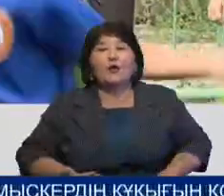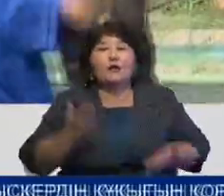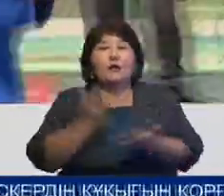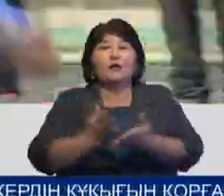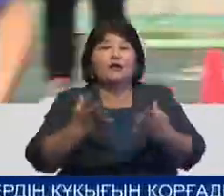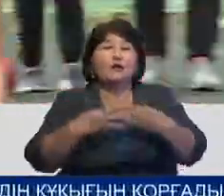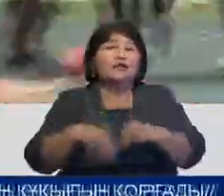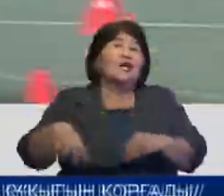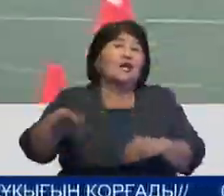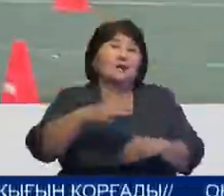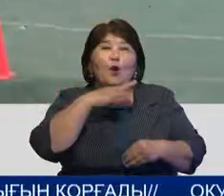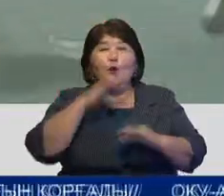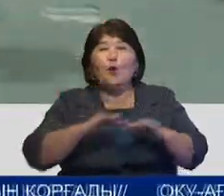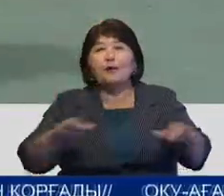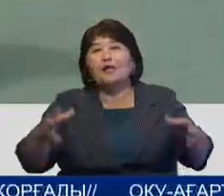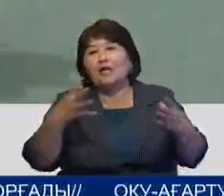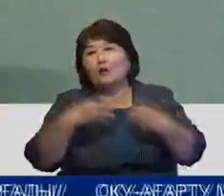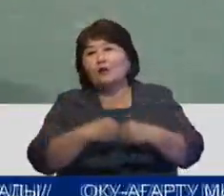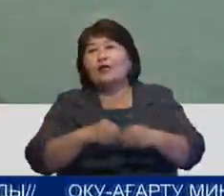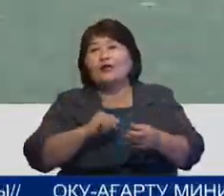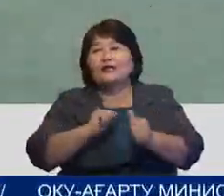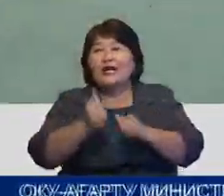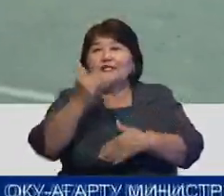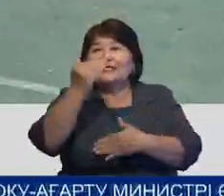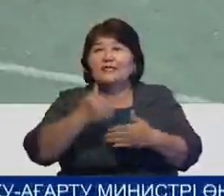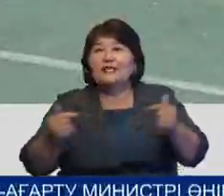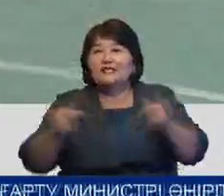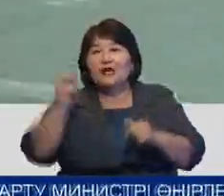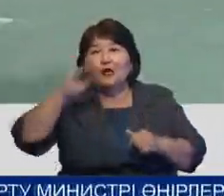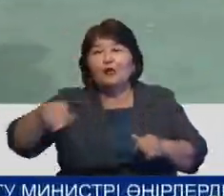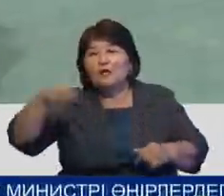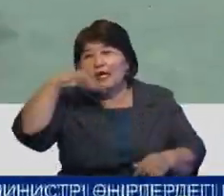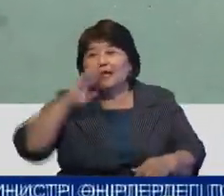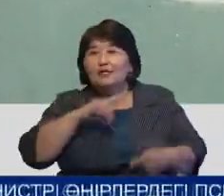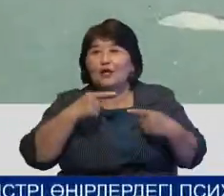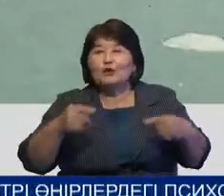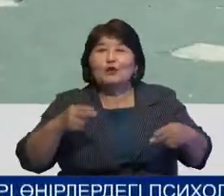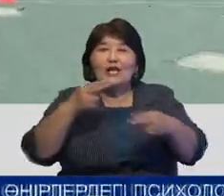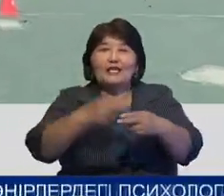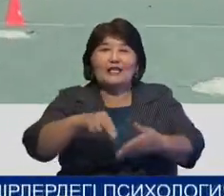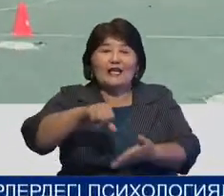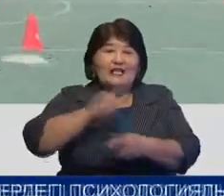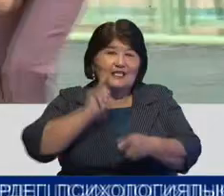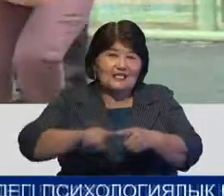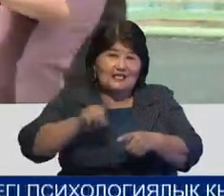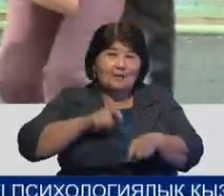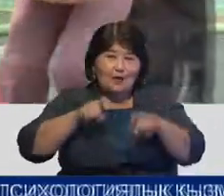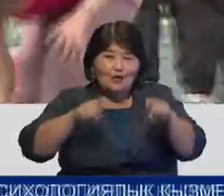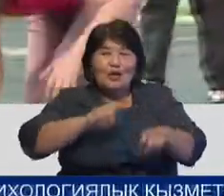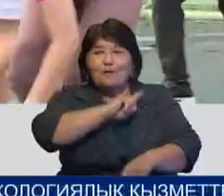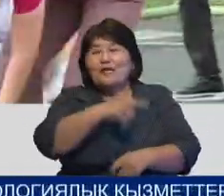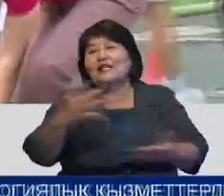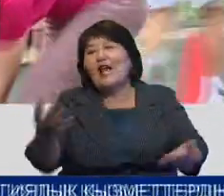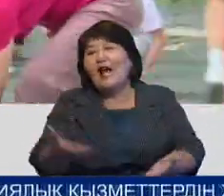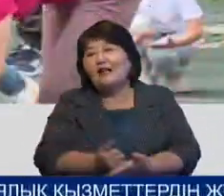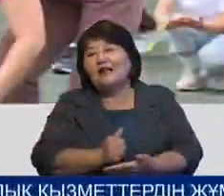ұстанған жанұялардың барлығы көп балалы отбасылар. Жарыс ережесіне сәйкес оқушылар мен ата-аналар түрлі кедергілер арасымен жылдамдыққа жүгіріп, мықтыны